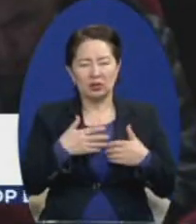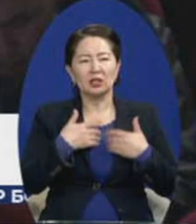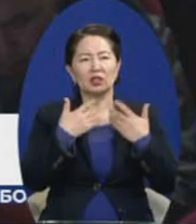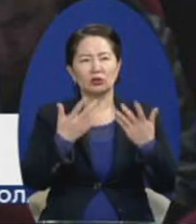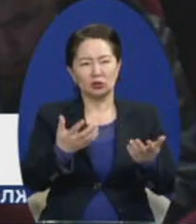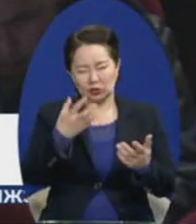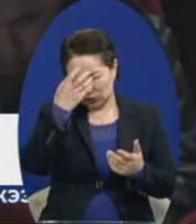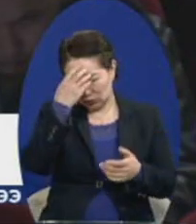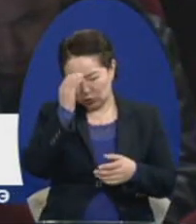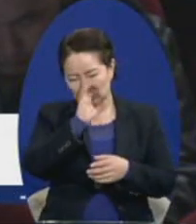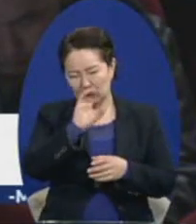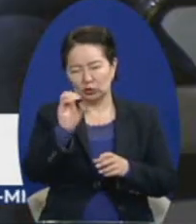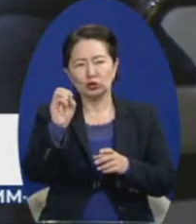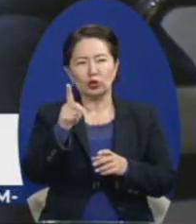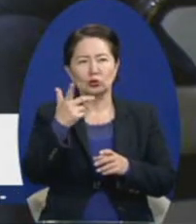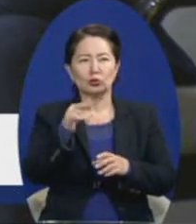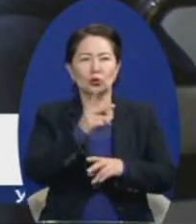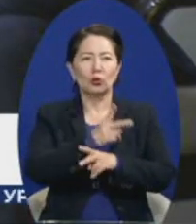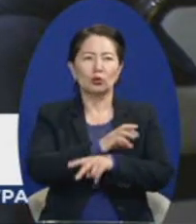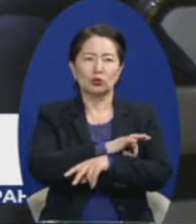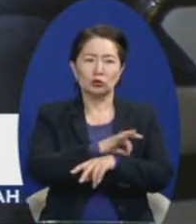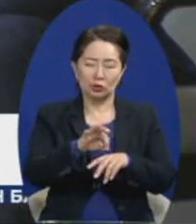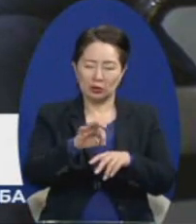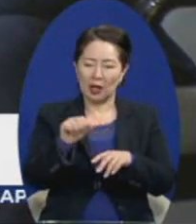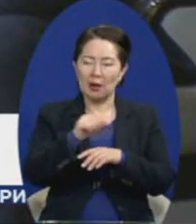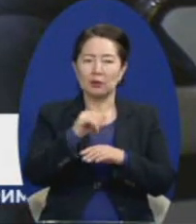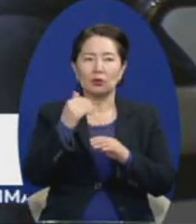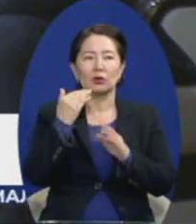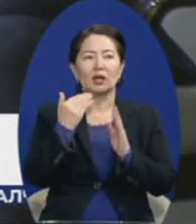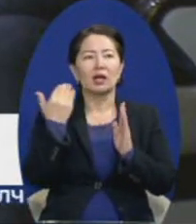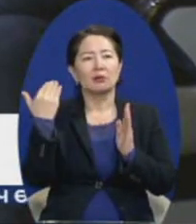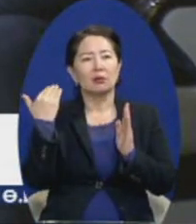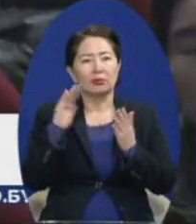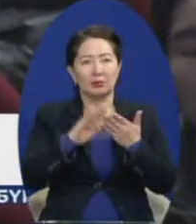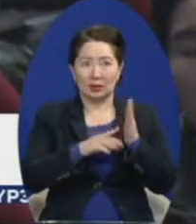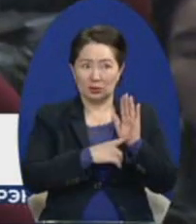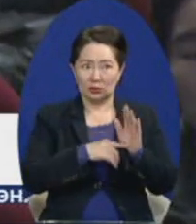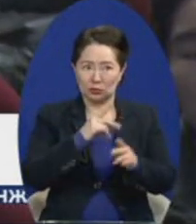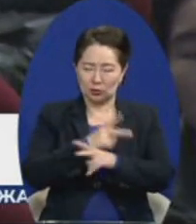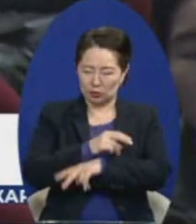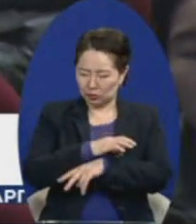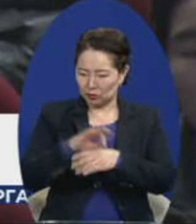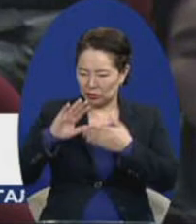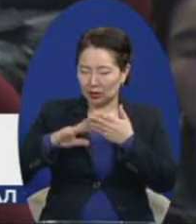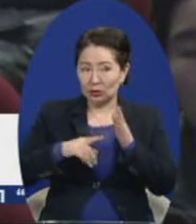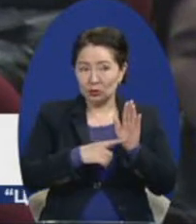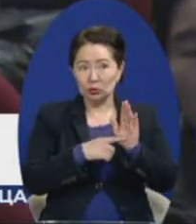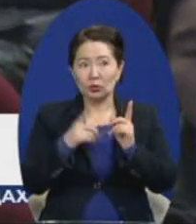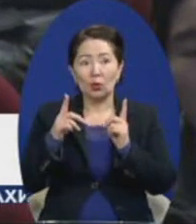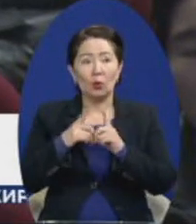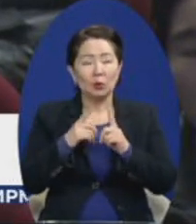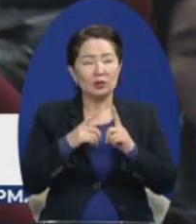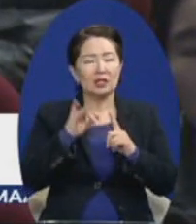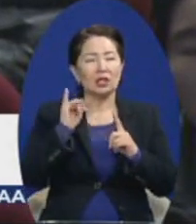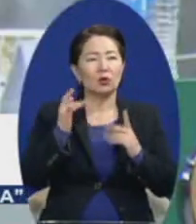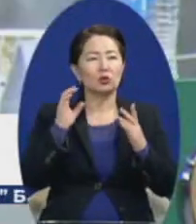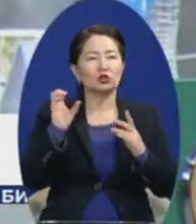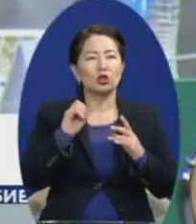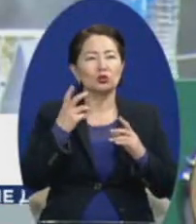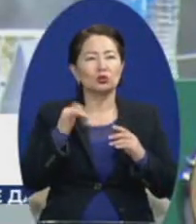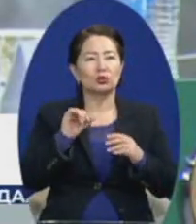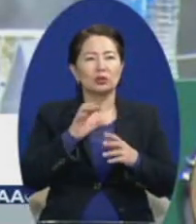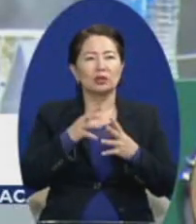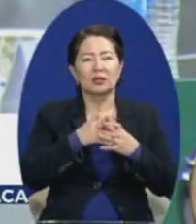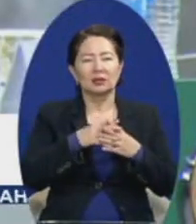ахчийн ёс зүйн тухай хуулийн төслийг аймгийн төрийн албан ахчдад таалцууллаа. Хуулийн төсөл танилцуулах уулзалт хэлэлцүүлгийг улсын хурлын ёс зүйн сахлах